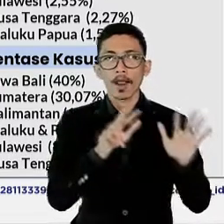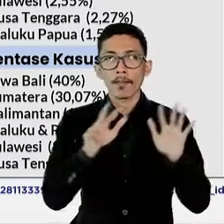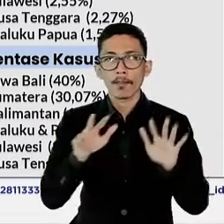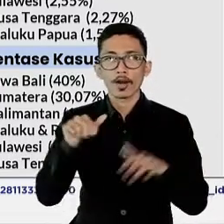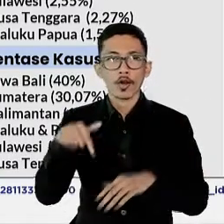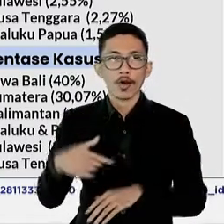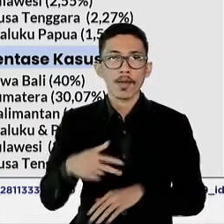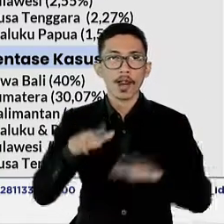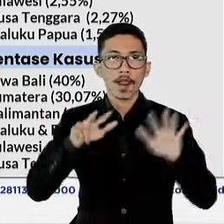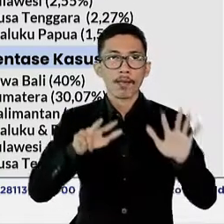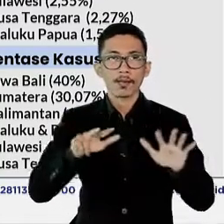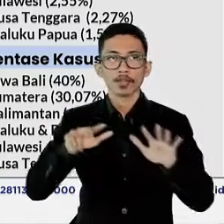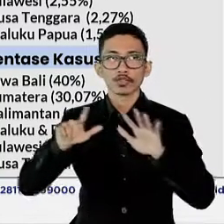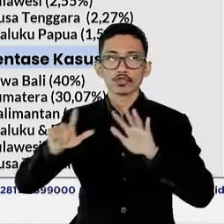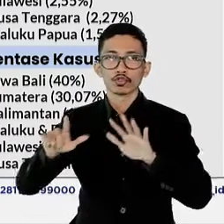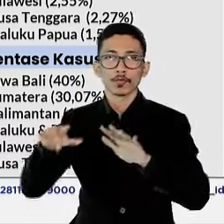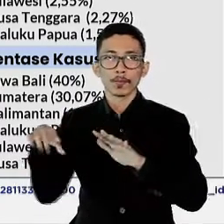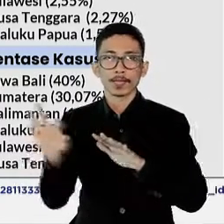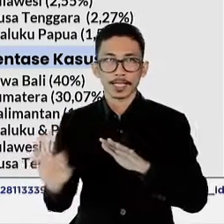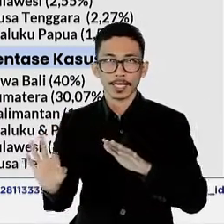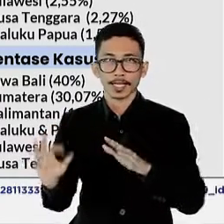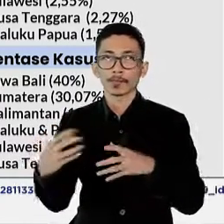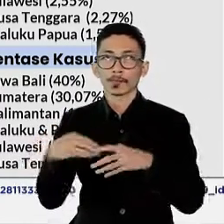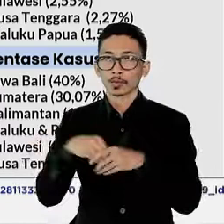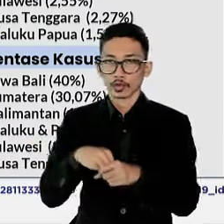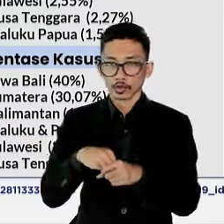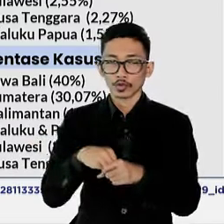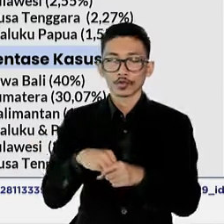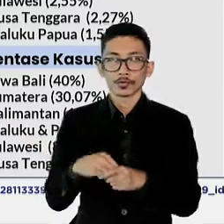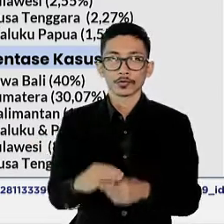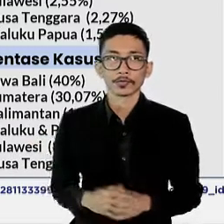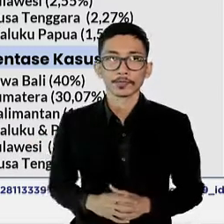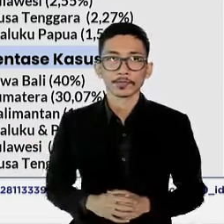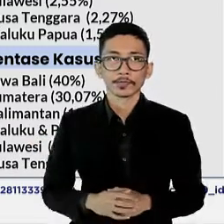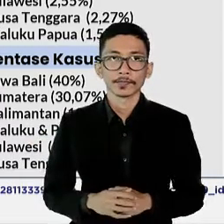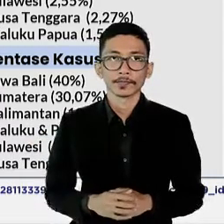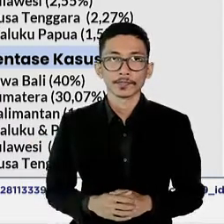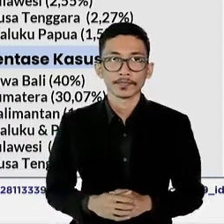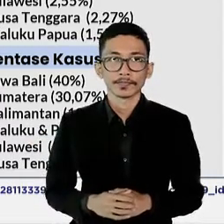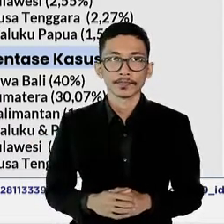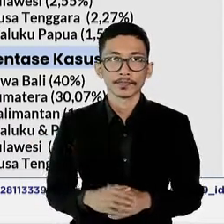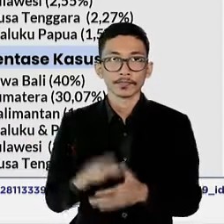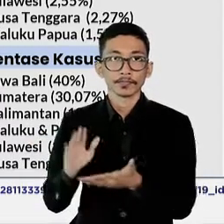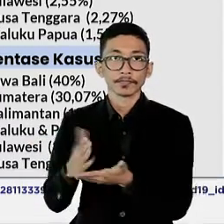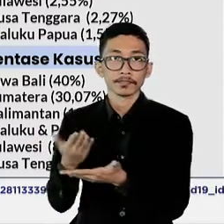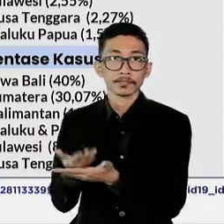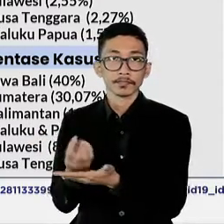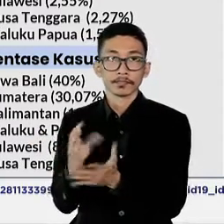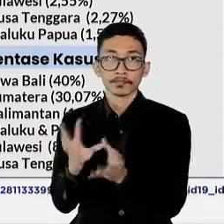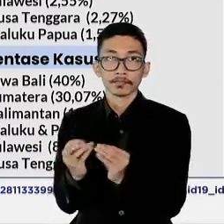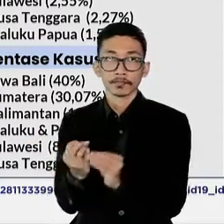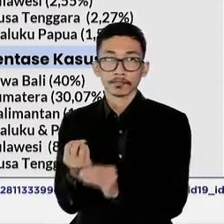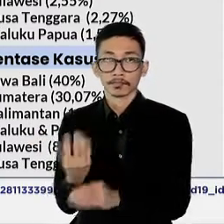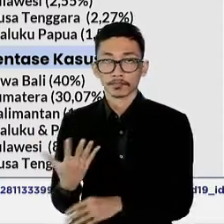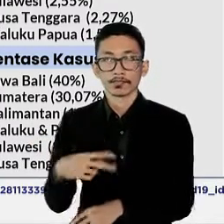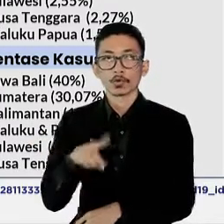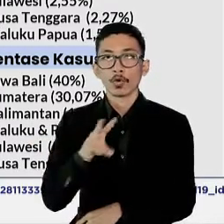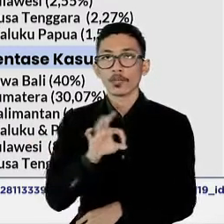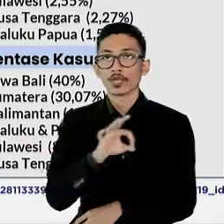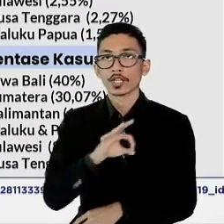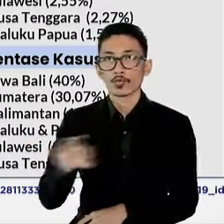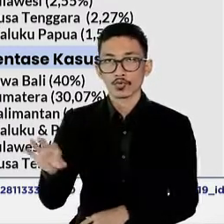88,8 puluh tujuh persen dari total kasus positif sedangkan kematiannya sebanyak Rp20.000